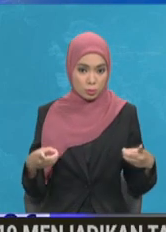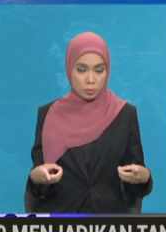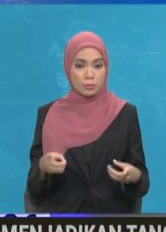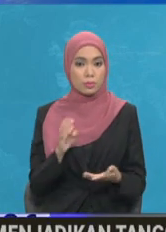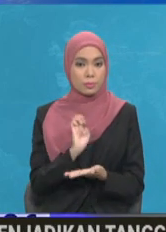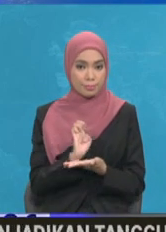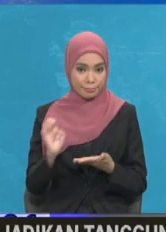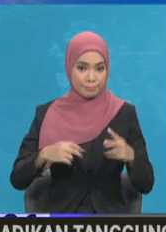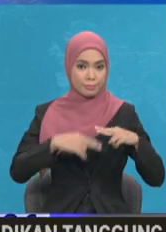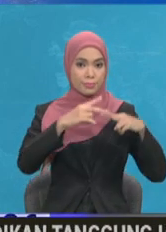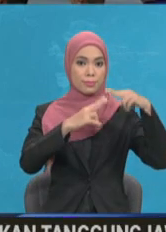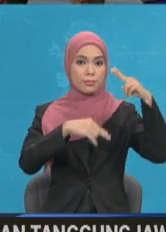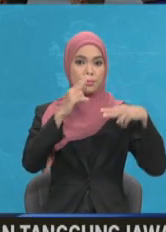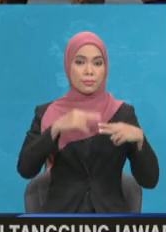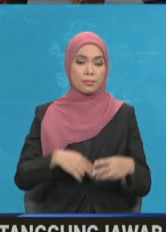ekonomi